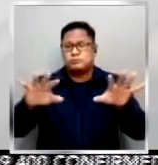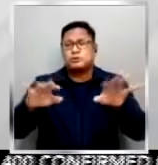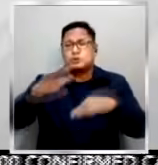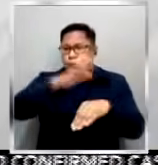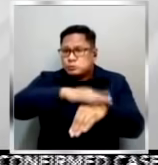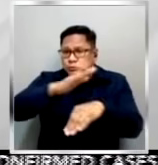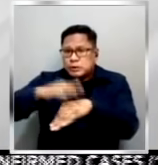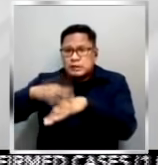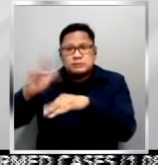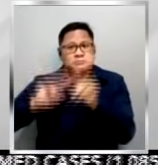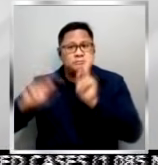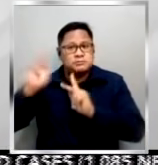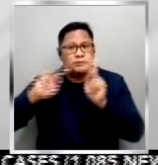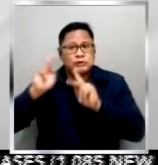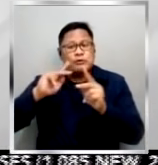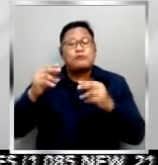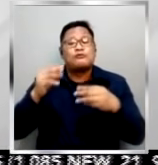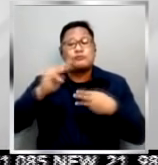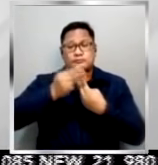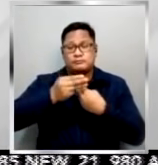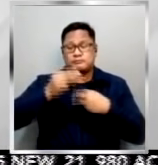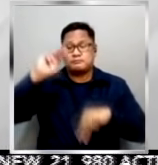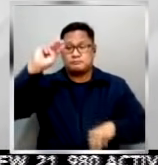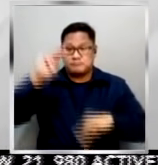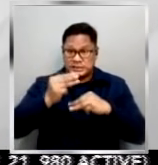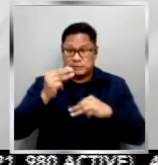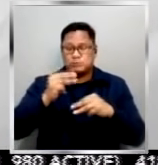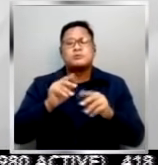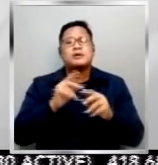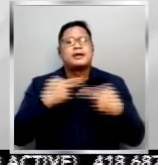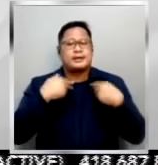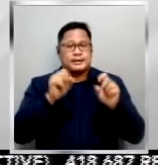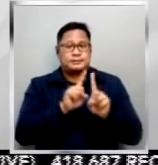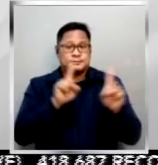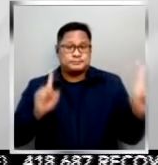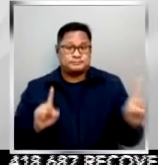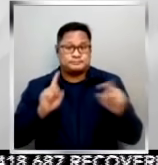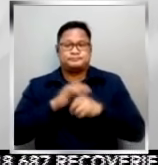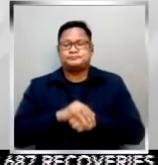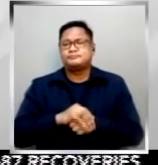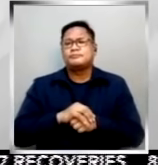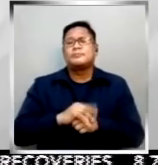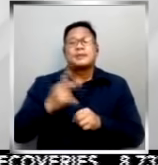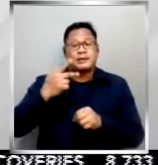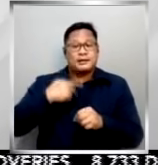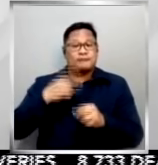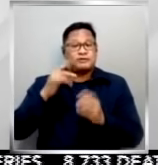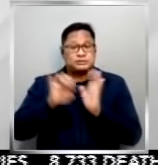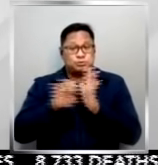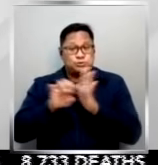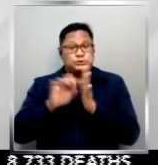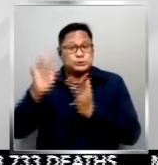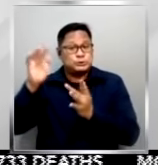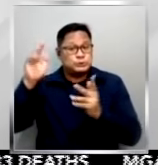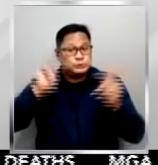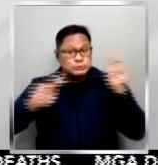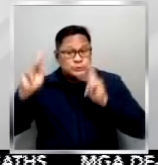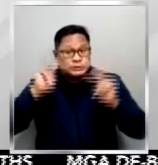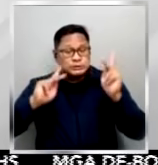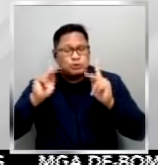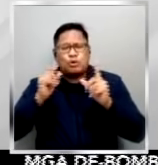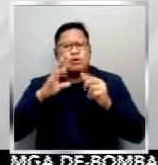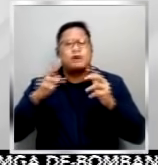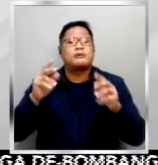Yung disiplina brigades, no, na umiikot sa mga barangay, nagpapaalala sa mga tao, every person must exercise